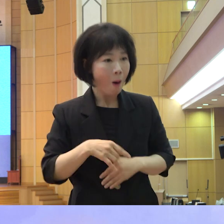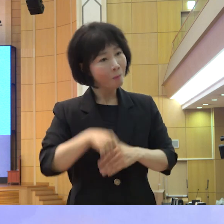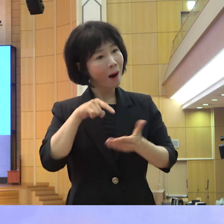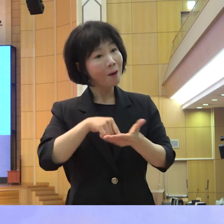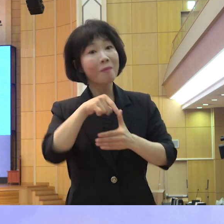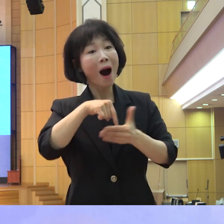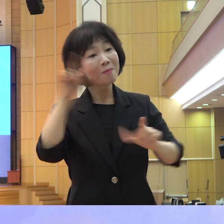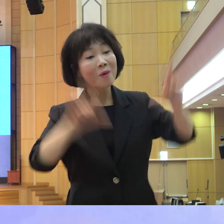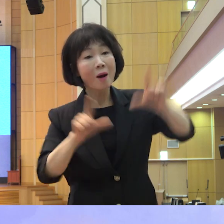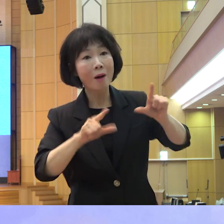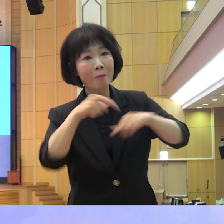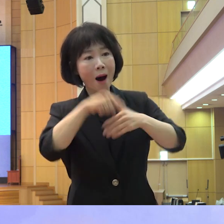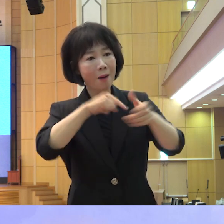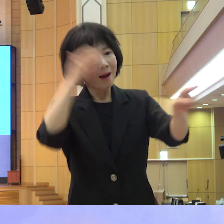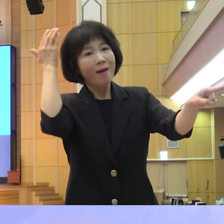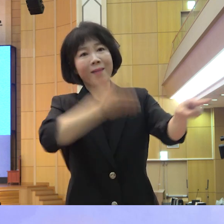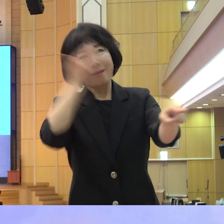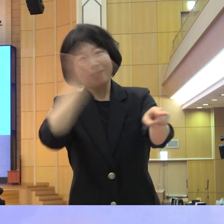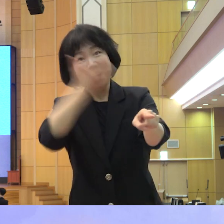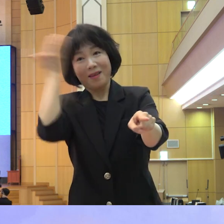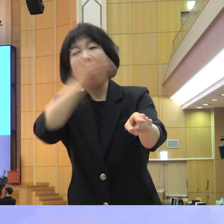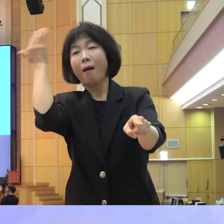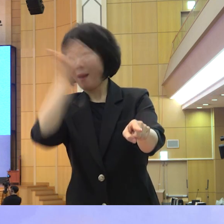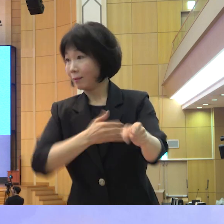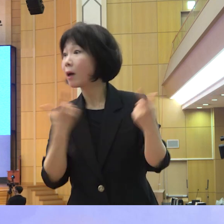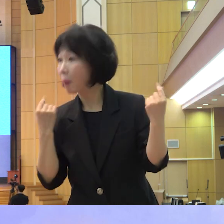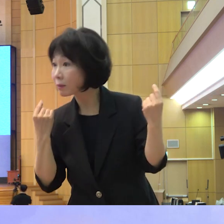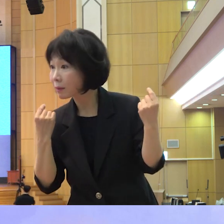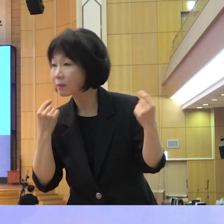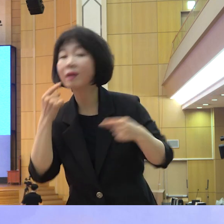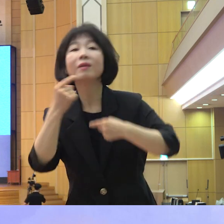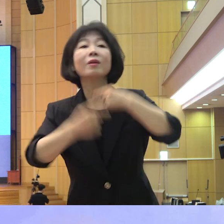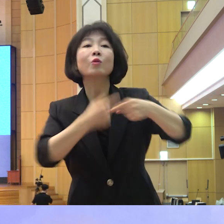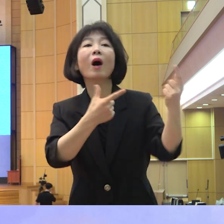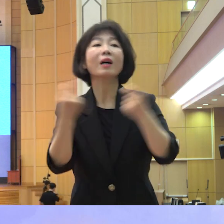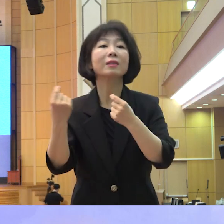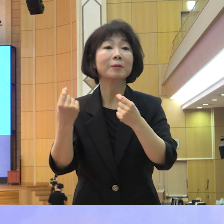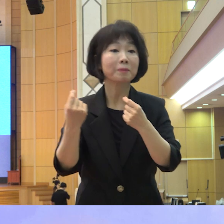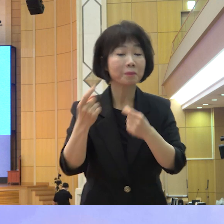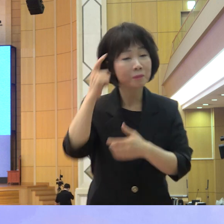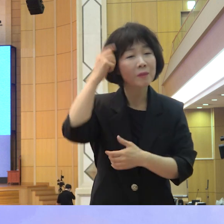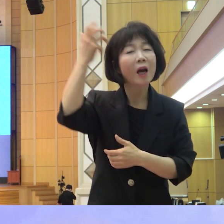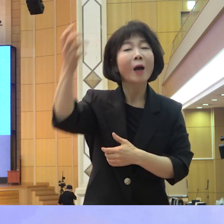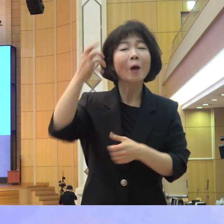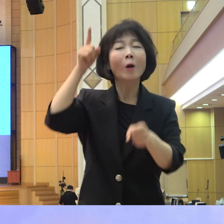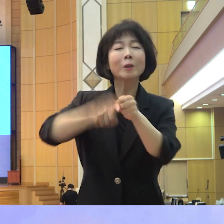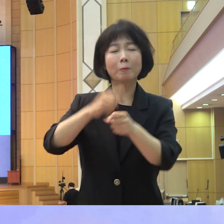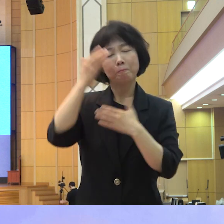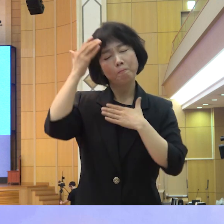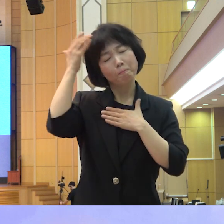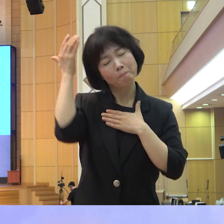거예요. 그래서 어른들에게 첫 번째 주는 교훈은 뭐냐? 따라하겠습니다. 영적인 순수함을